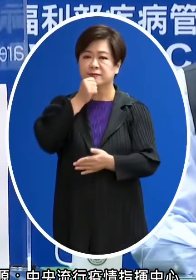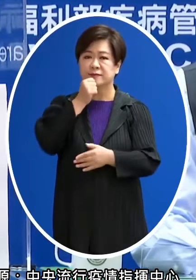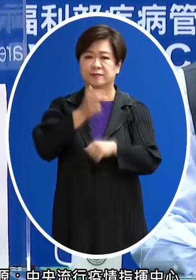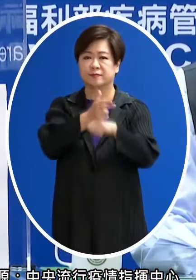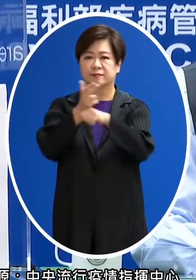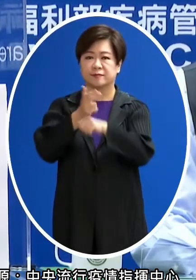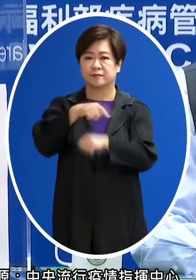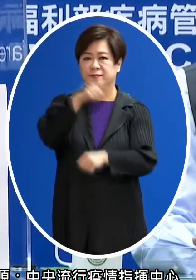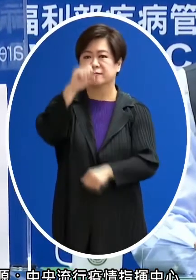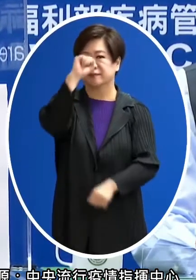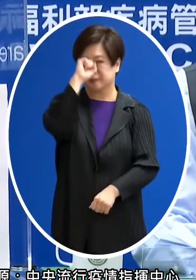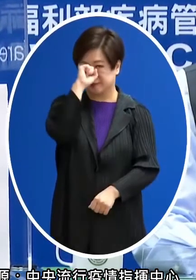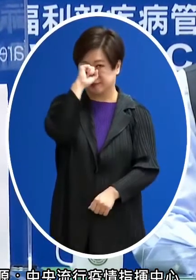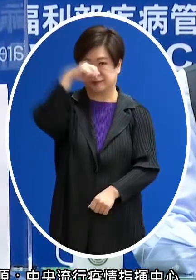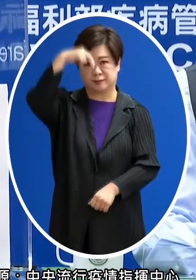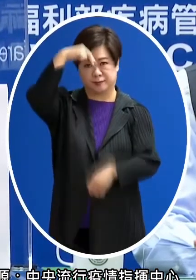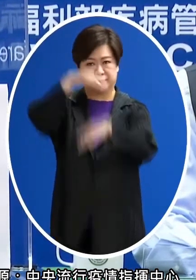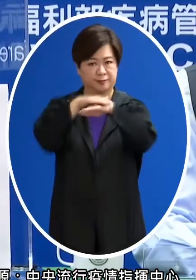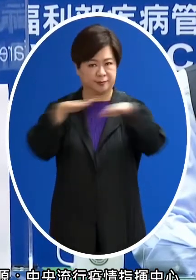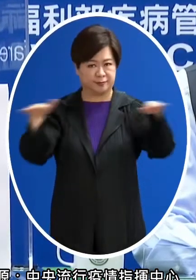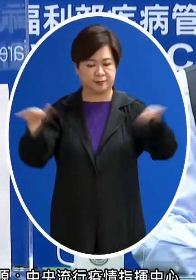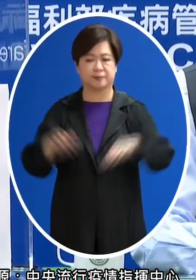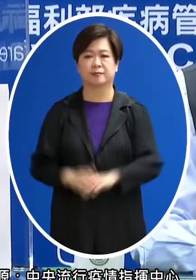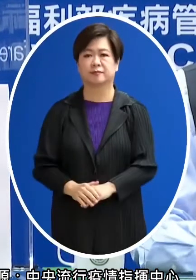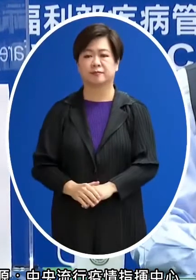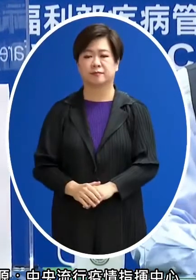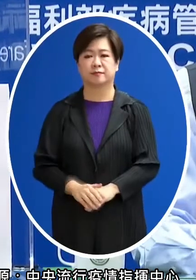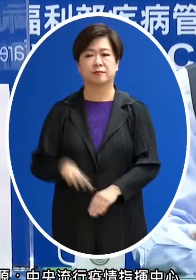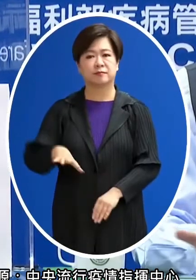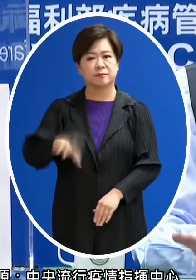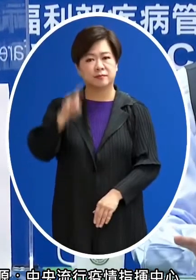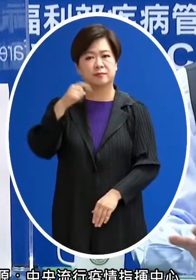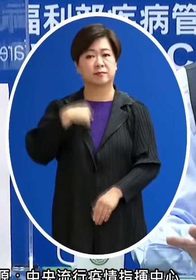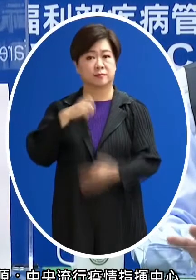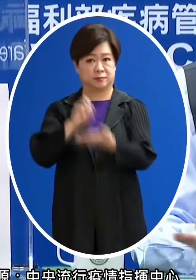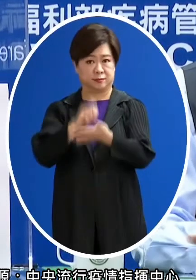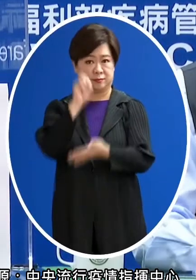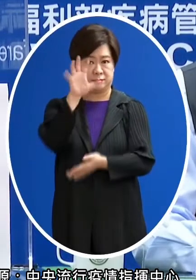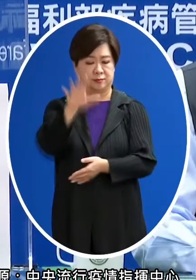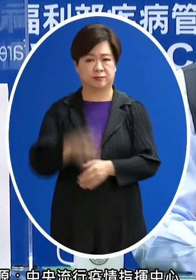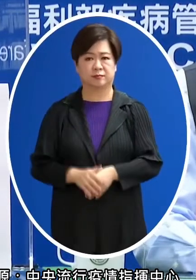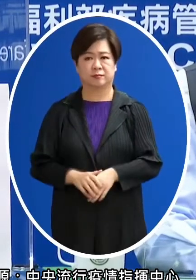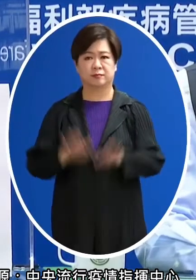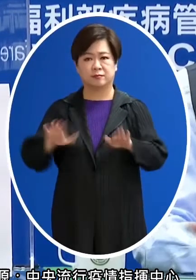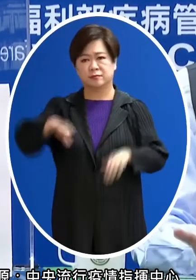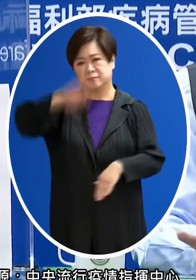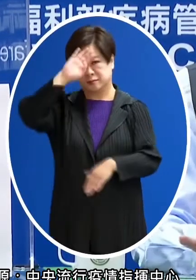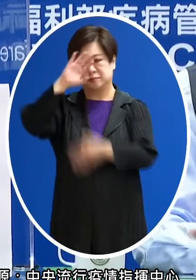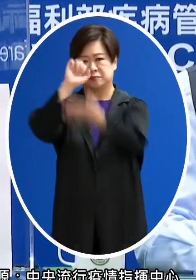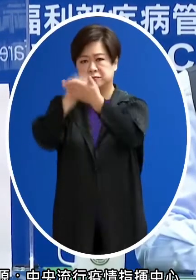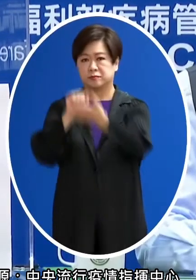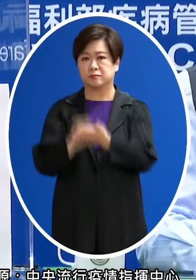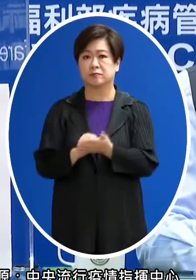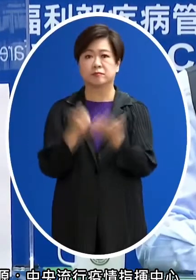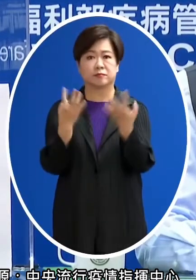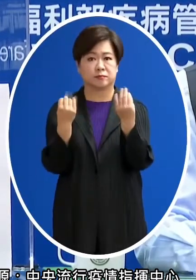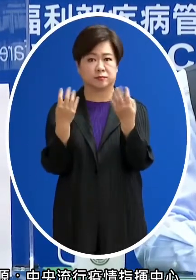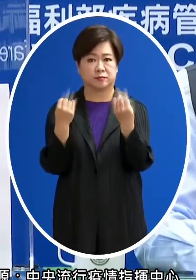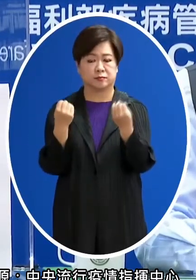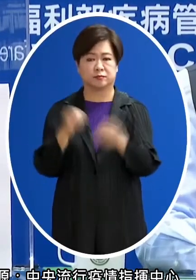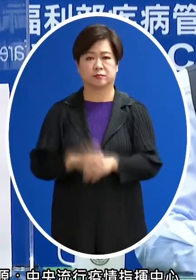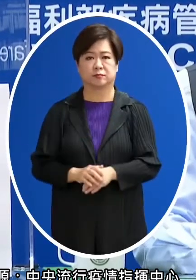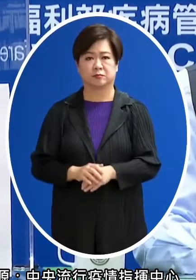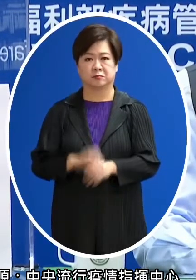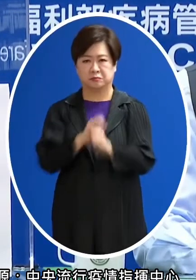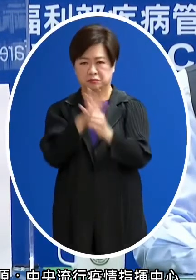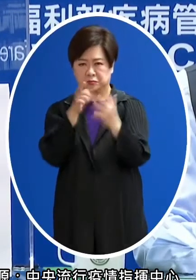家好，大家午安哈。那今天首先跟大家先报告哈，我们今天的病例数哈。那我们今天的确定